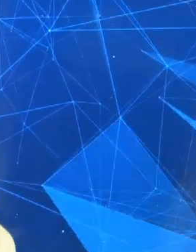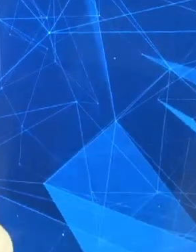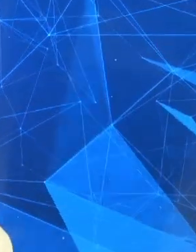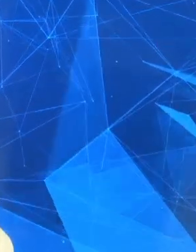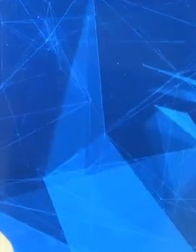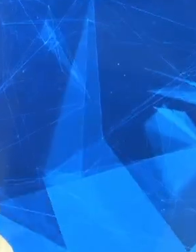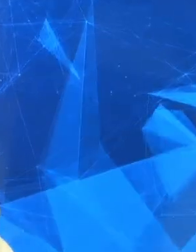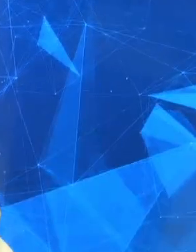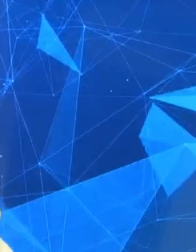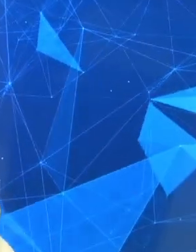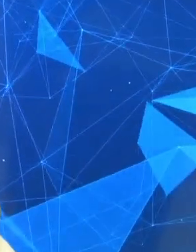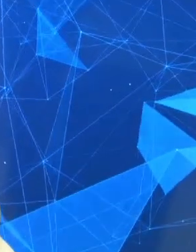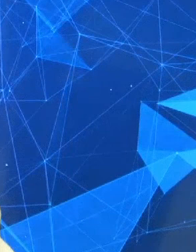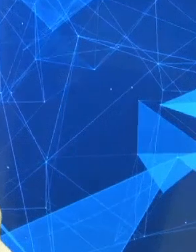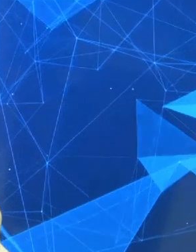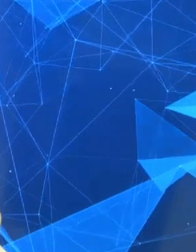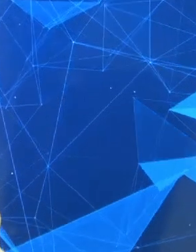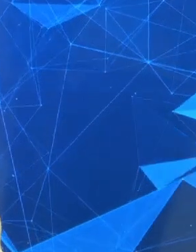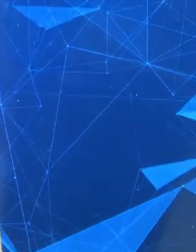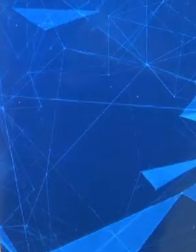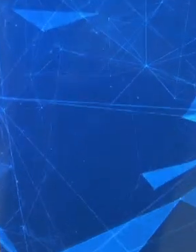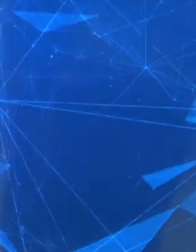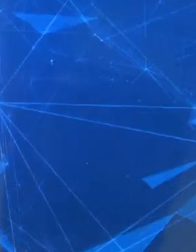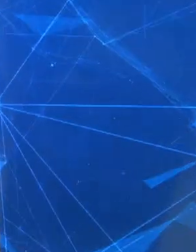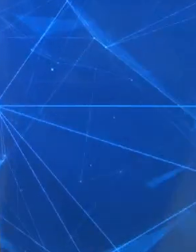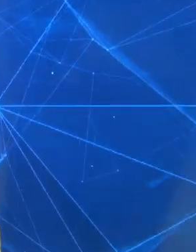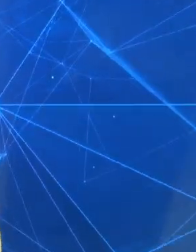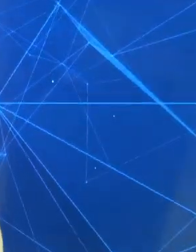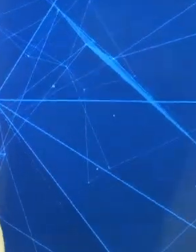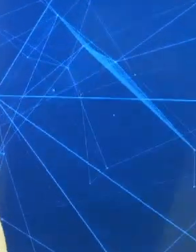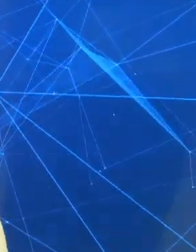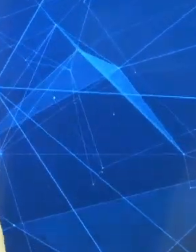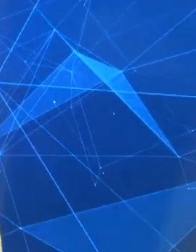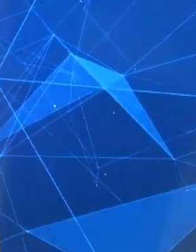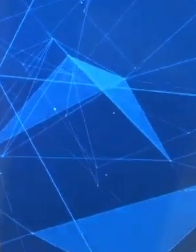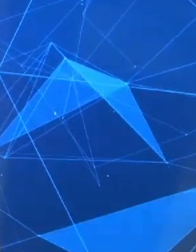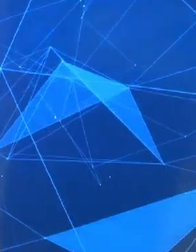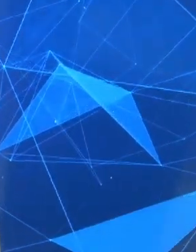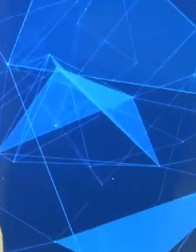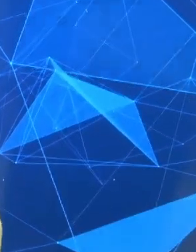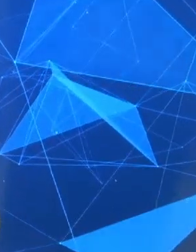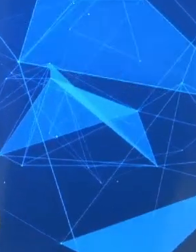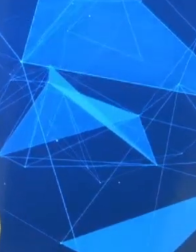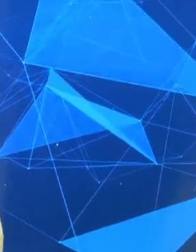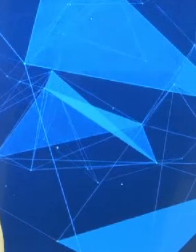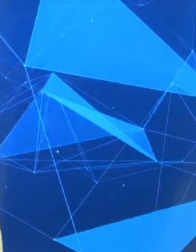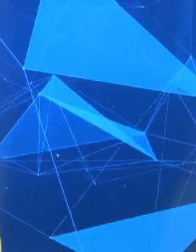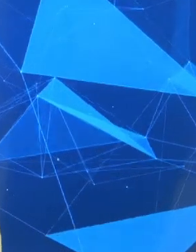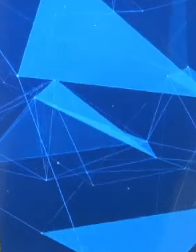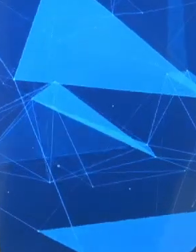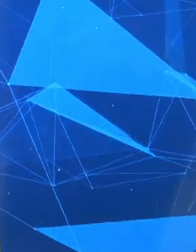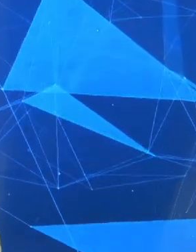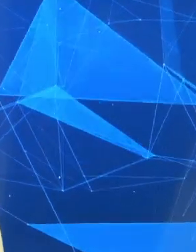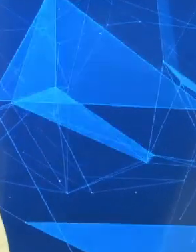να μην βρίσκουν εφαρμογή και να μην είναι αποτελεσματικά απέναντι σε συγκεκριμένες μεταλλάξεις,